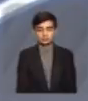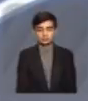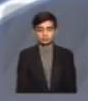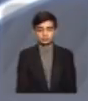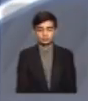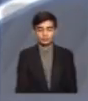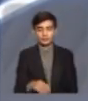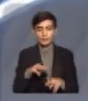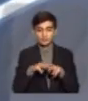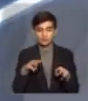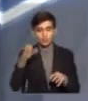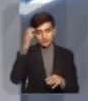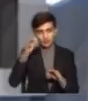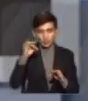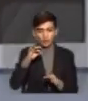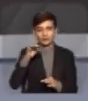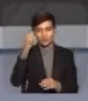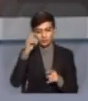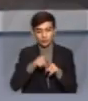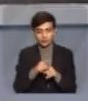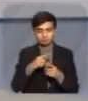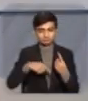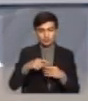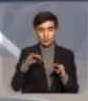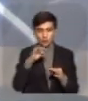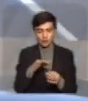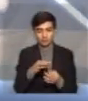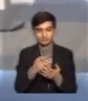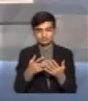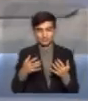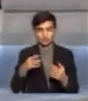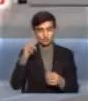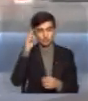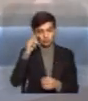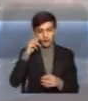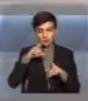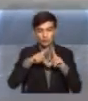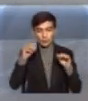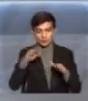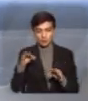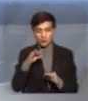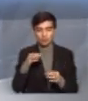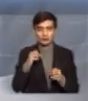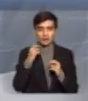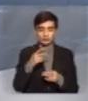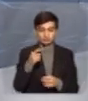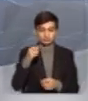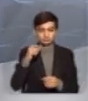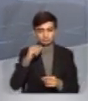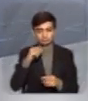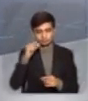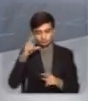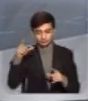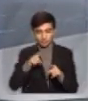министерство образования науки планирует пересмотреть подход по оценке знаний школах ведомстве рассматривают варианты переходы на 100